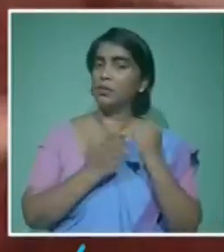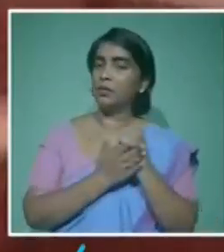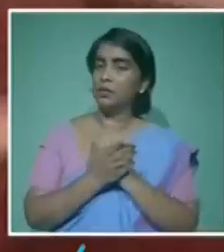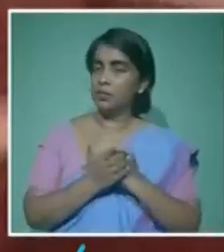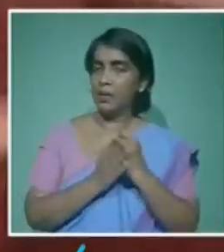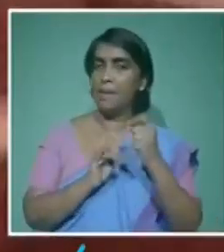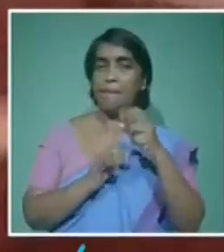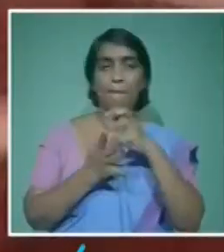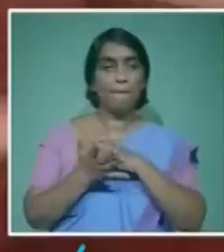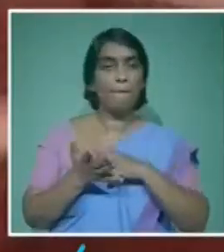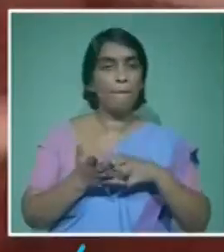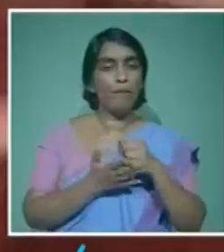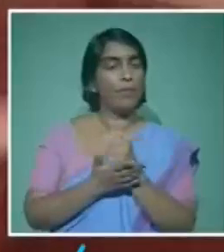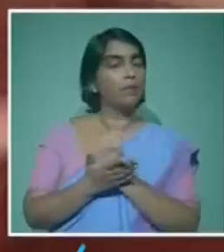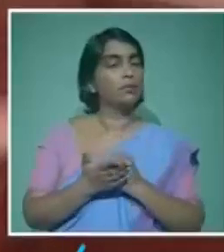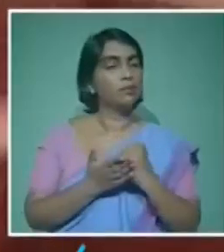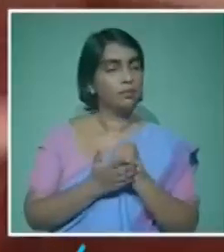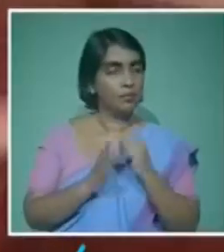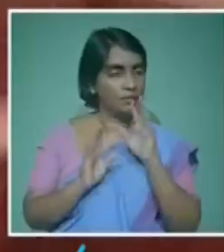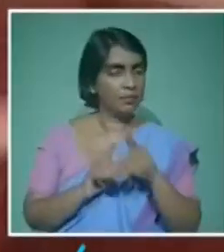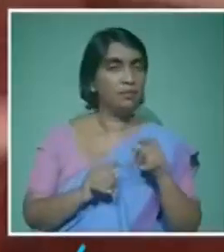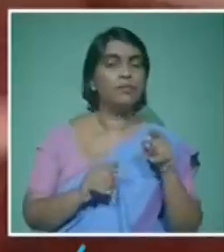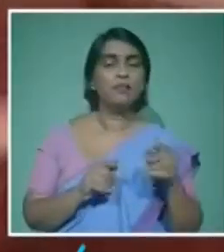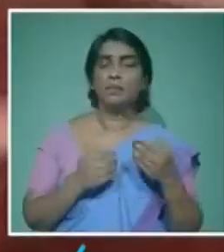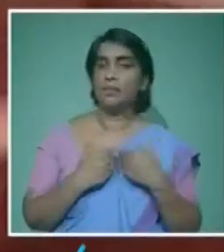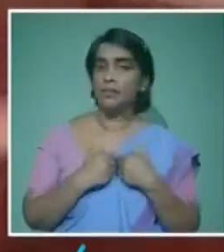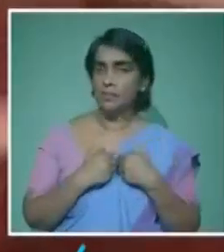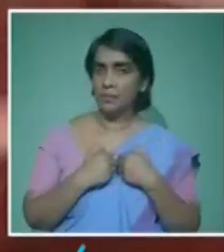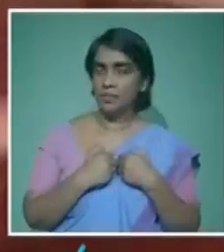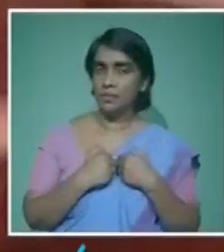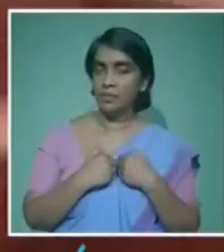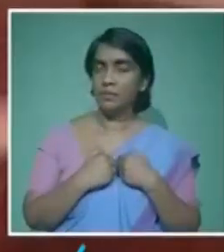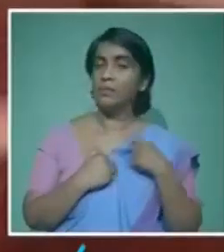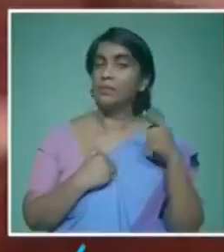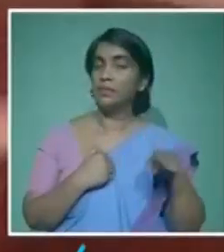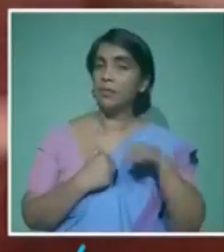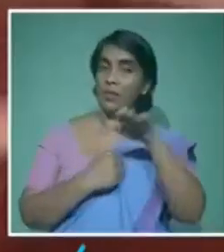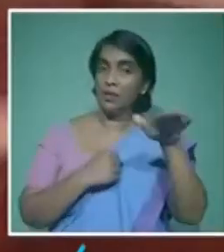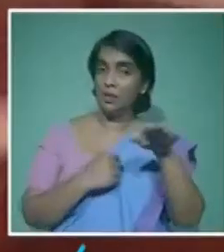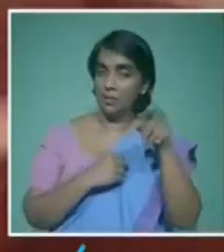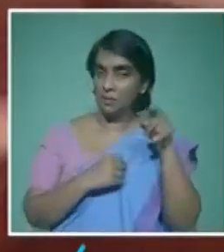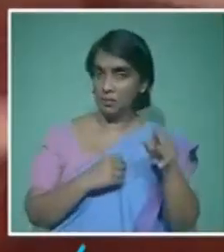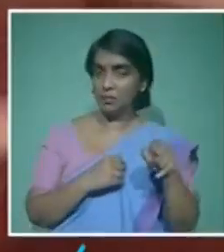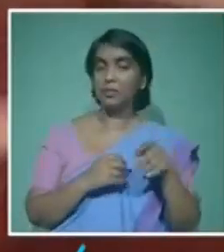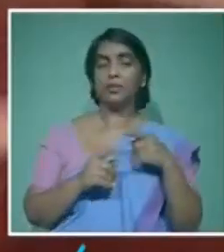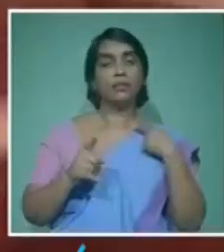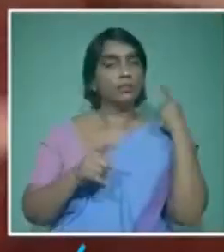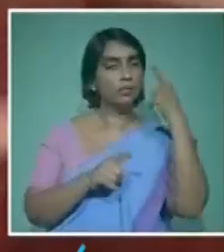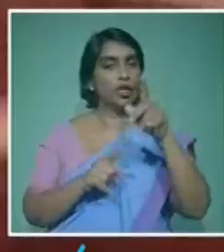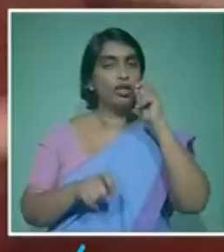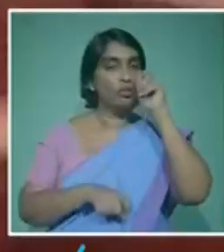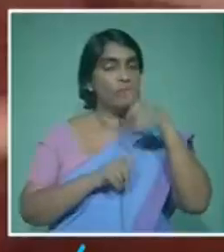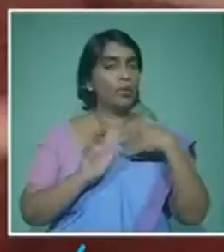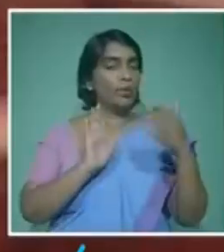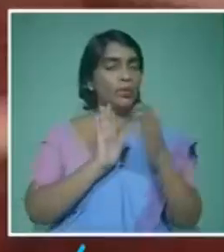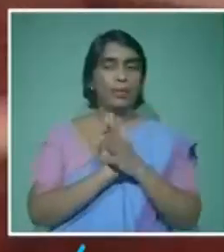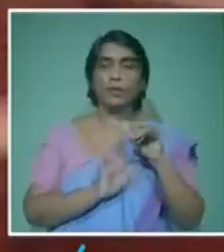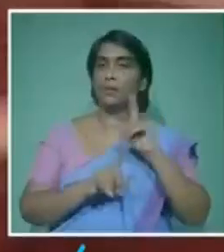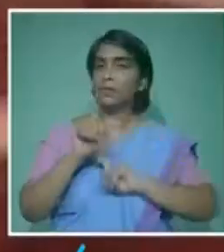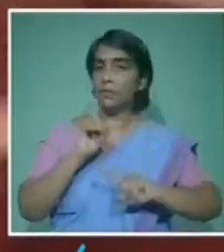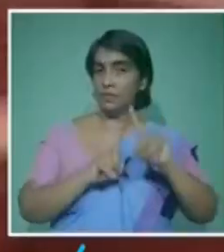கடல் தொழில் பகுதிகளுக்கு நேரில் சென்று நான் அம்மக்களை சந்தித்து அவர்களுடன் கலந்துரையாடி இருந்தேன்.